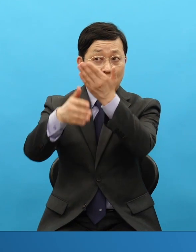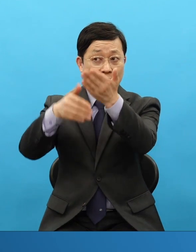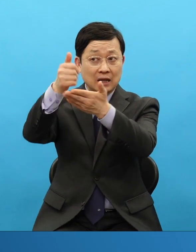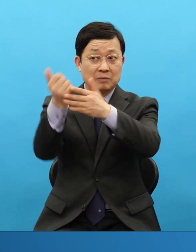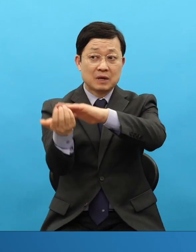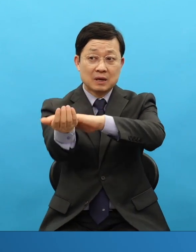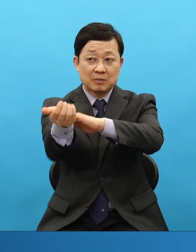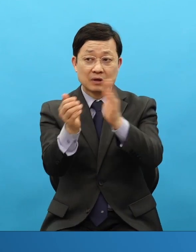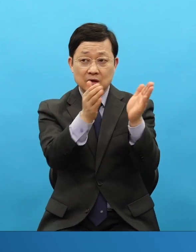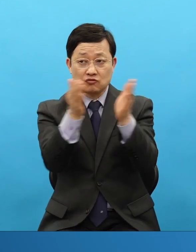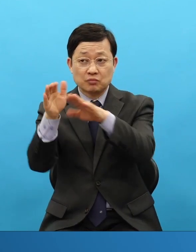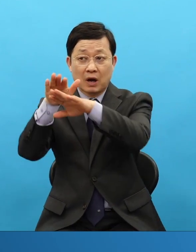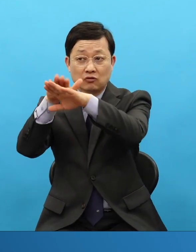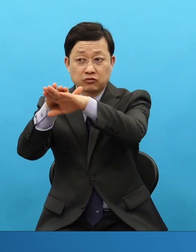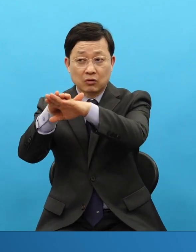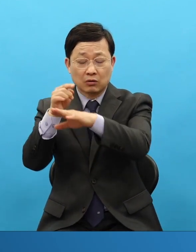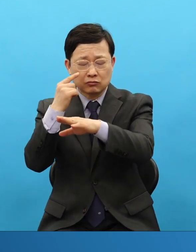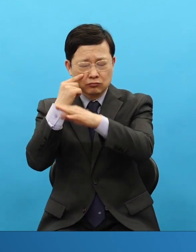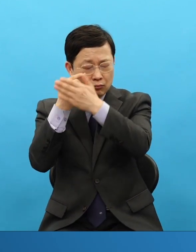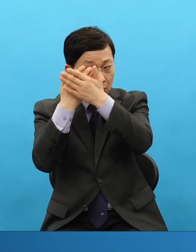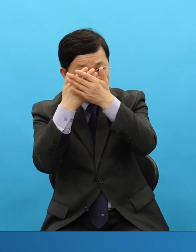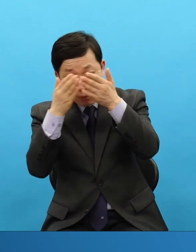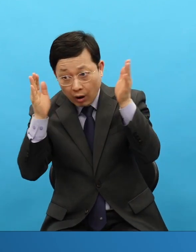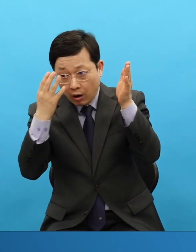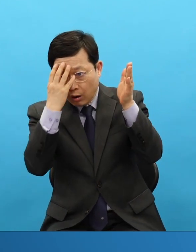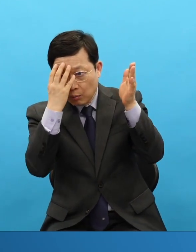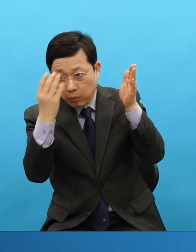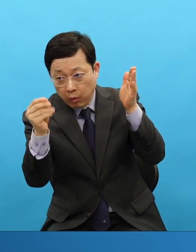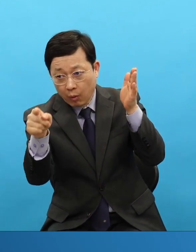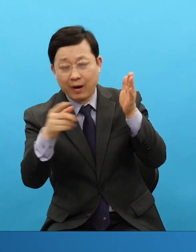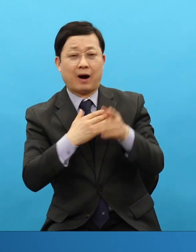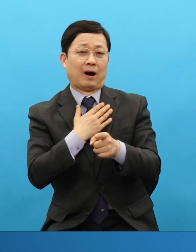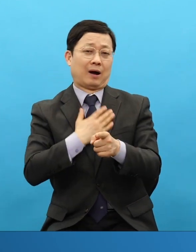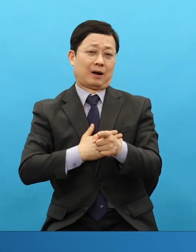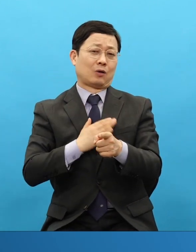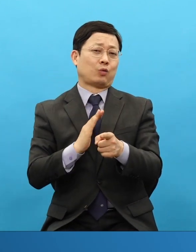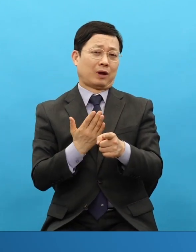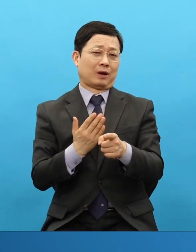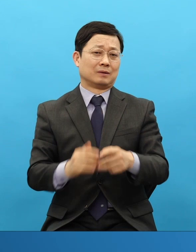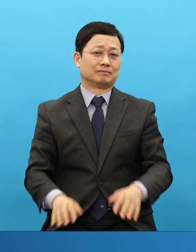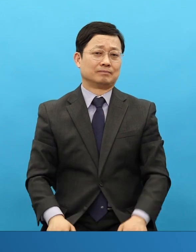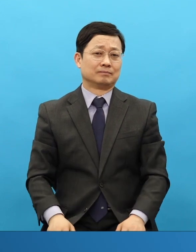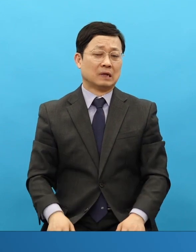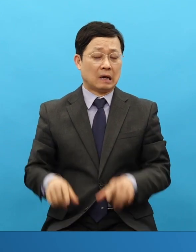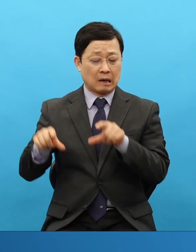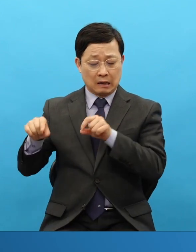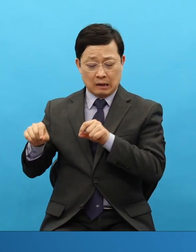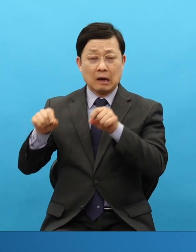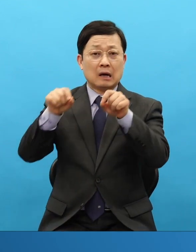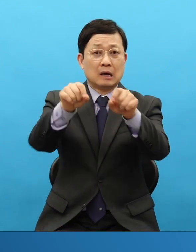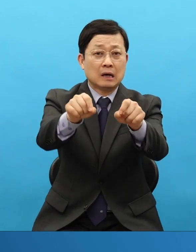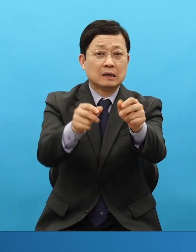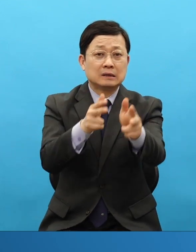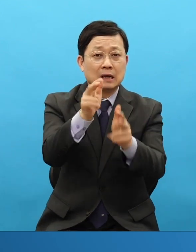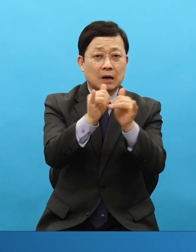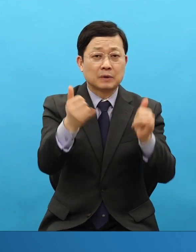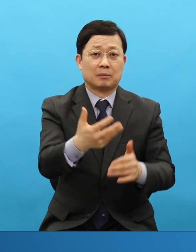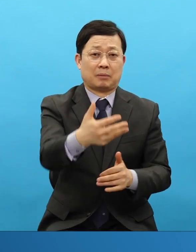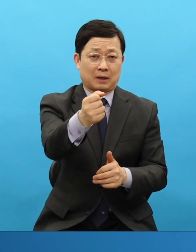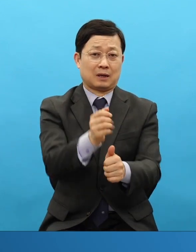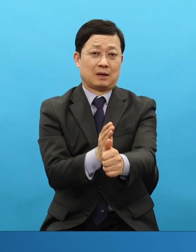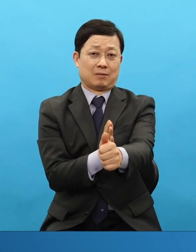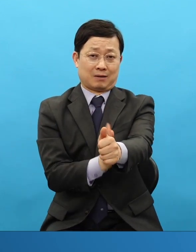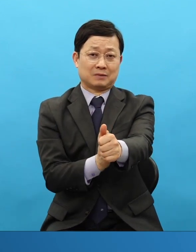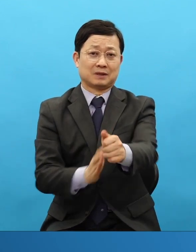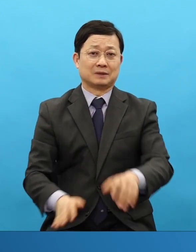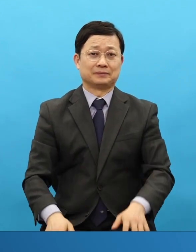evangelism missions and the covenant, you'll realize what God has prepared. 이 축복을 우리 산업인들이 받아야 됩니다. This is the blessing our business people must